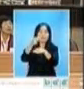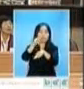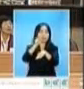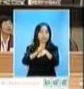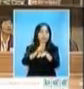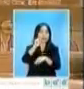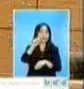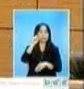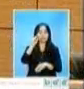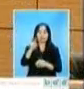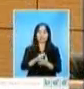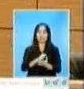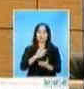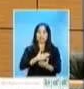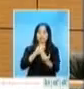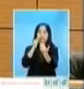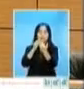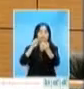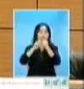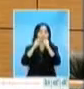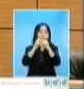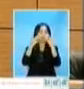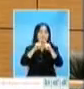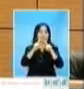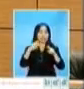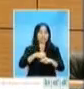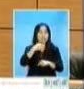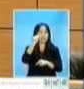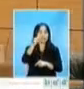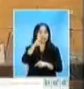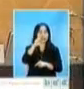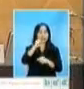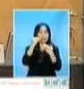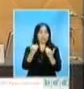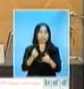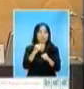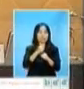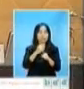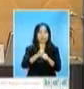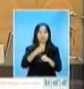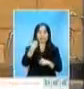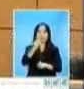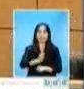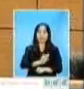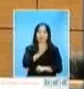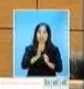ที่ผมไม่ได้มีอะไรติดใจกับท่านเลยครับแต่ว่าเพื่อให้รัฐสภาแห่งนี้ได้เดินหน้าอย่างสง่างามกราบขอบพระคุณ